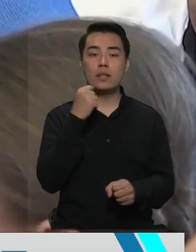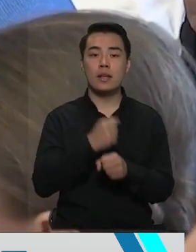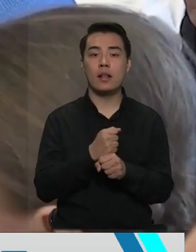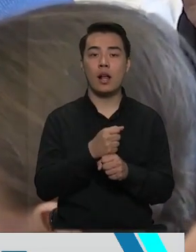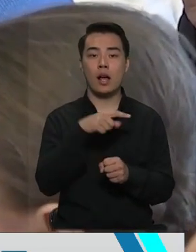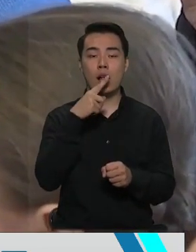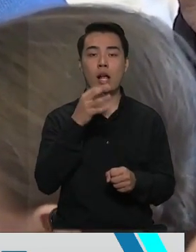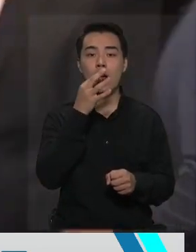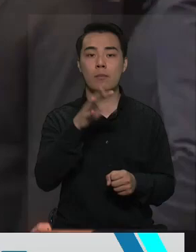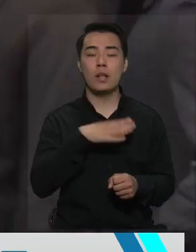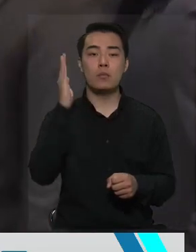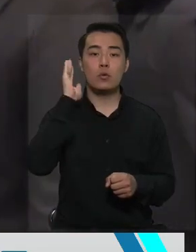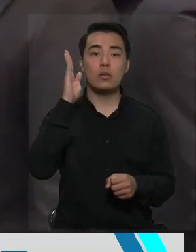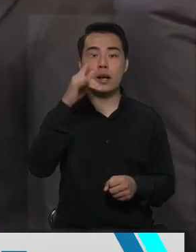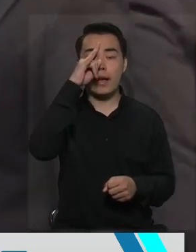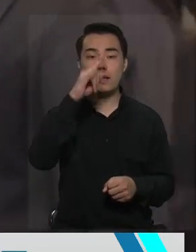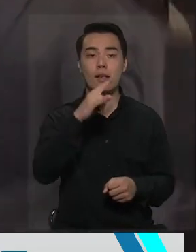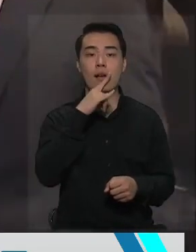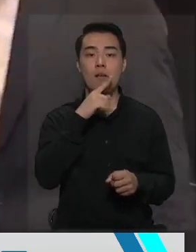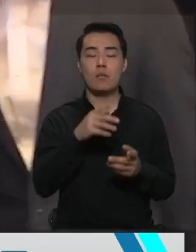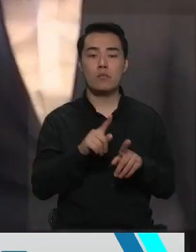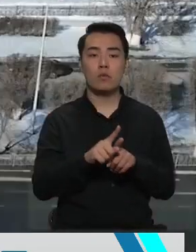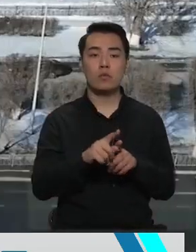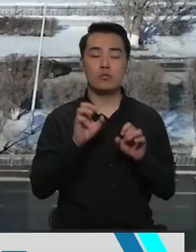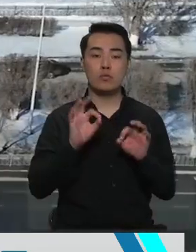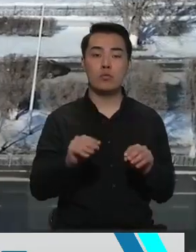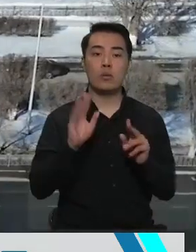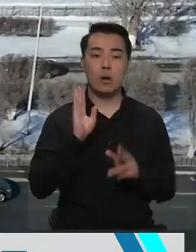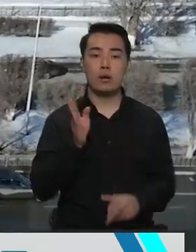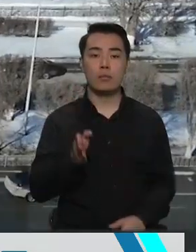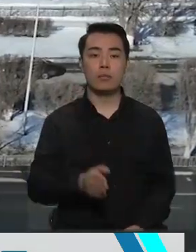свой вклад в успешное будущее Казахстана вполне реально